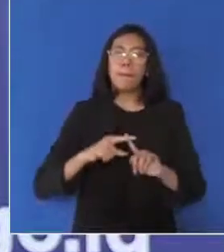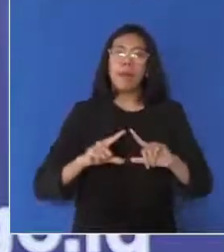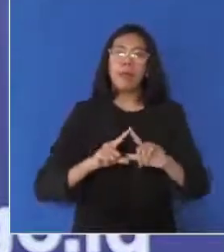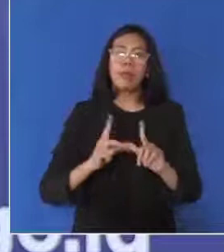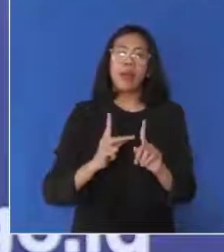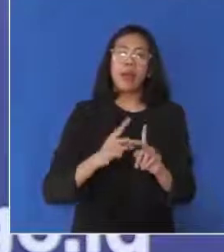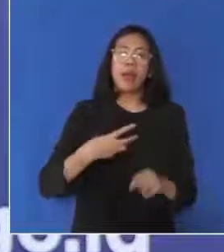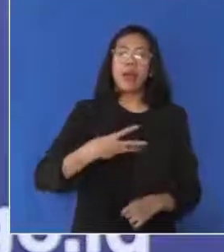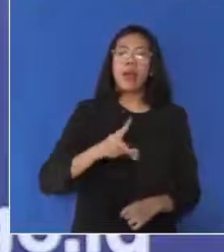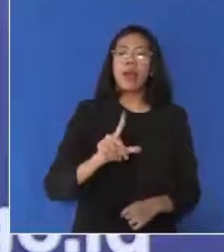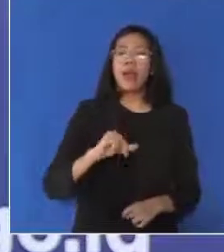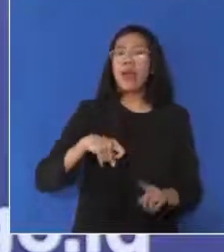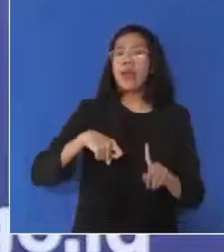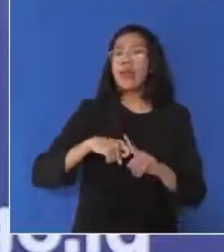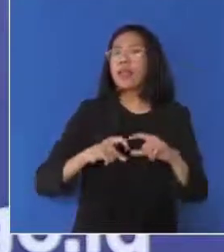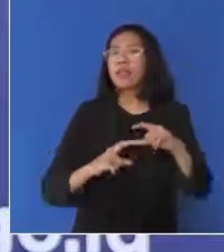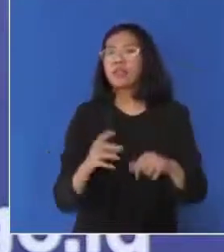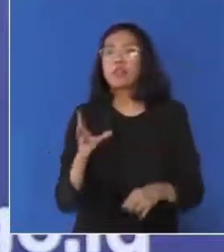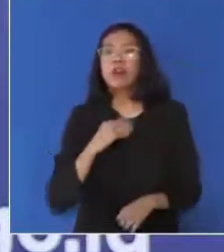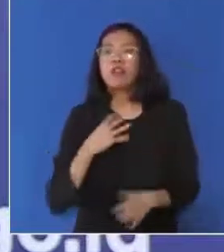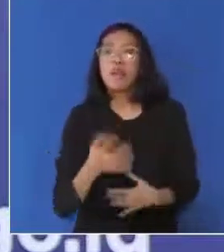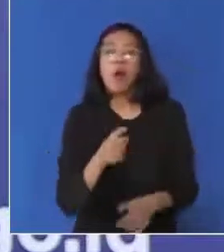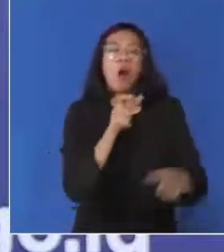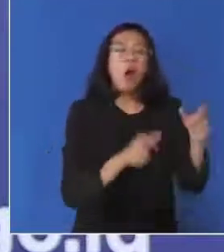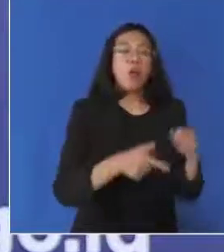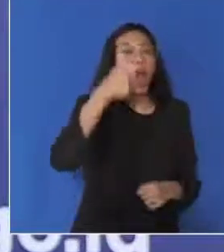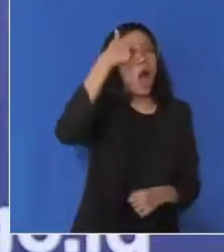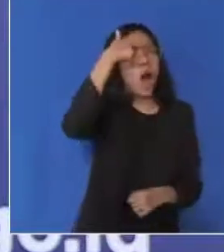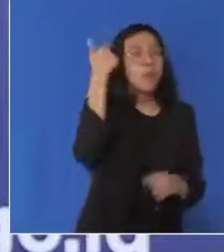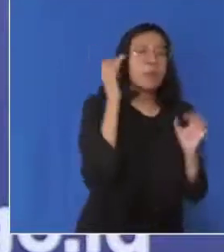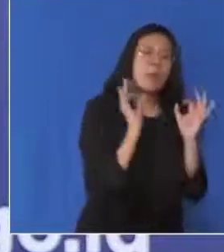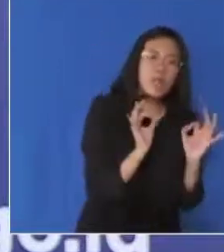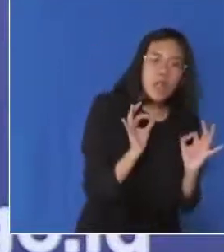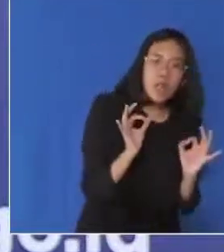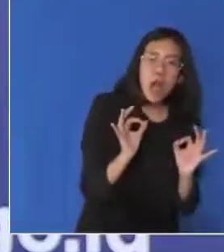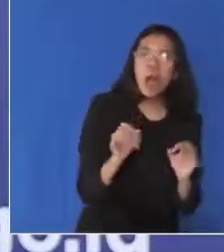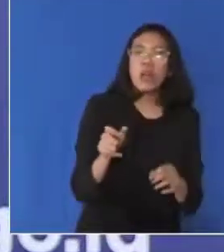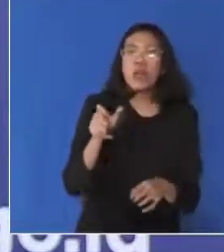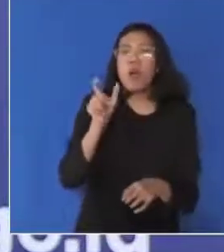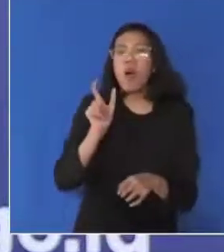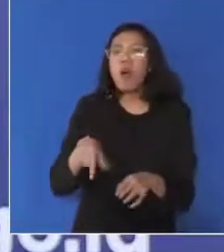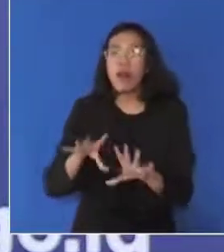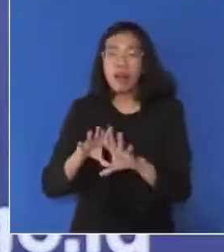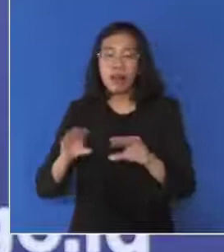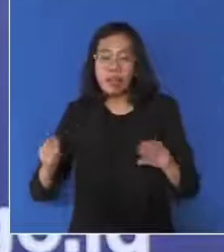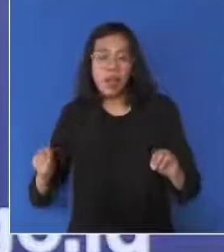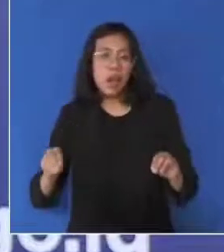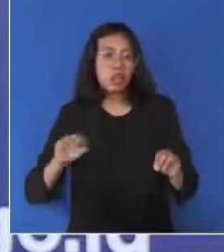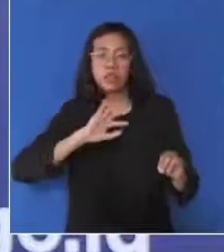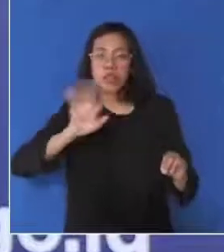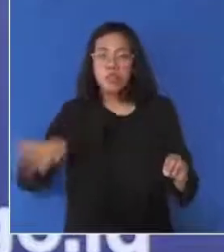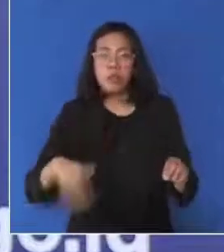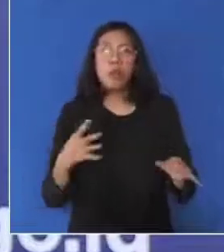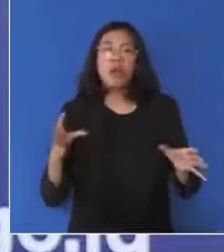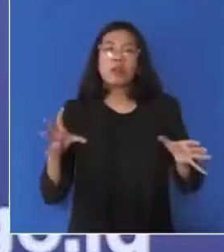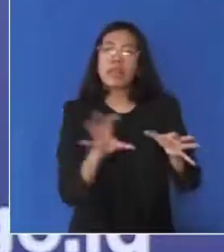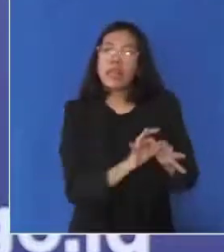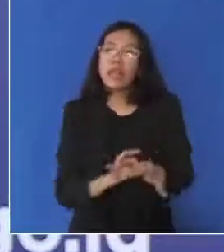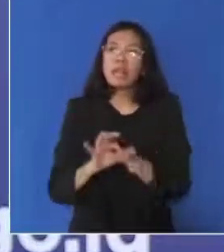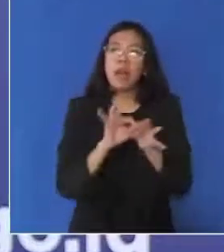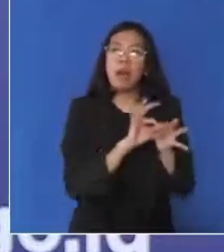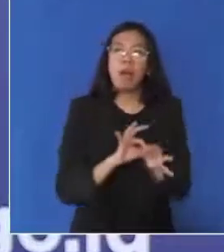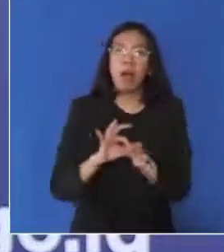akademisi pakar masyarakat lembaga usaha dan media massa Jadi maksudnya disini adalah pemerintah tidak mungkin sendiri untuk